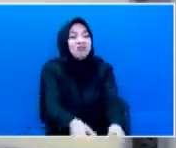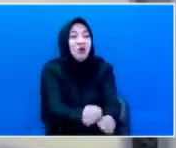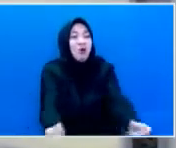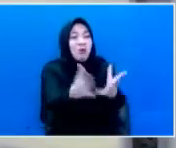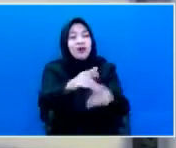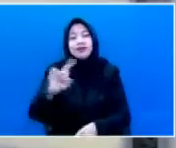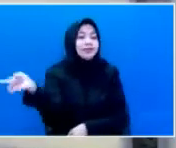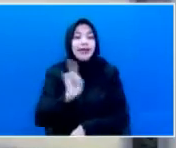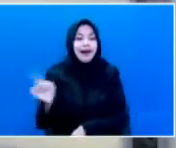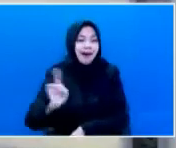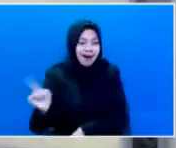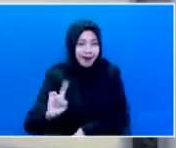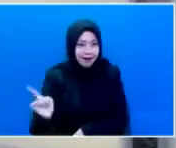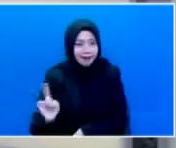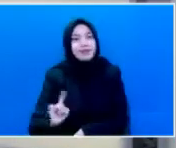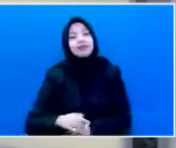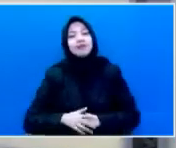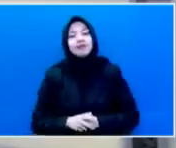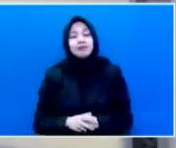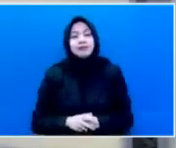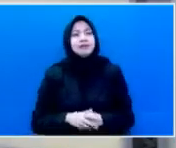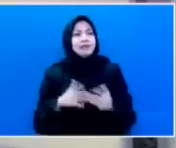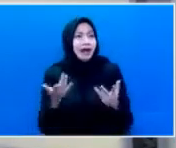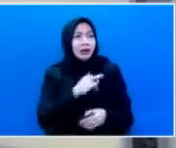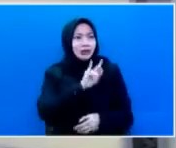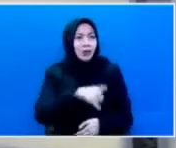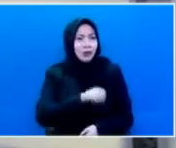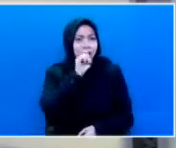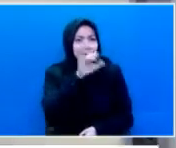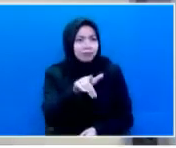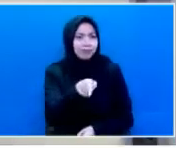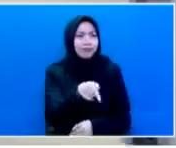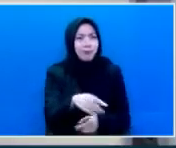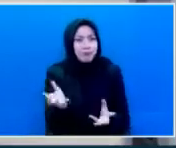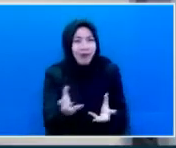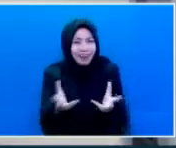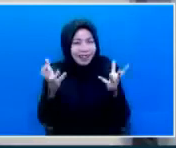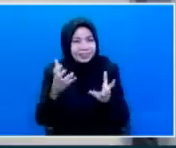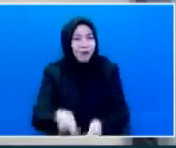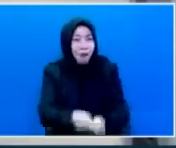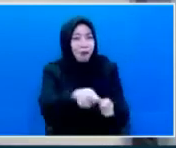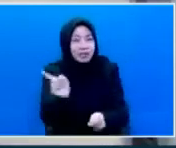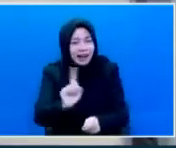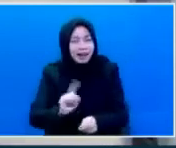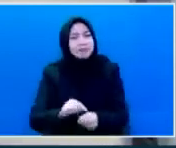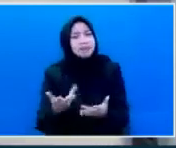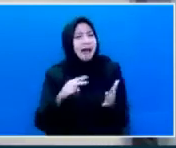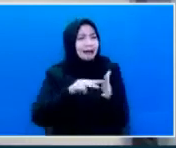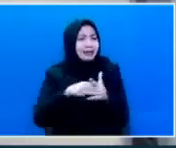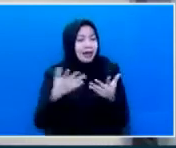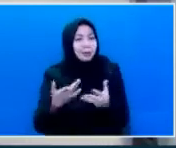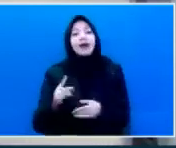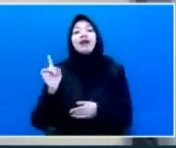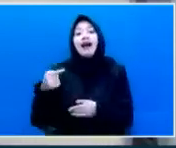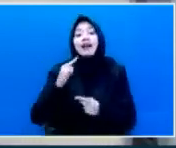dikompor-kompori untuk menjadi semakin panas saudara lalu apa makna dari ucapan Joko Widodo ini kita perbincangkan dengan direktur